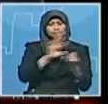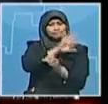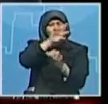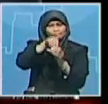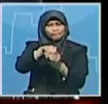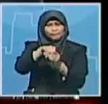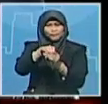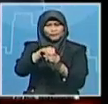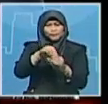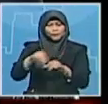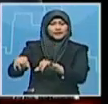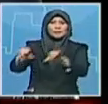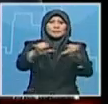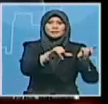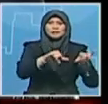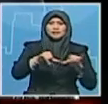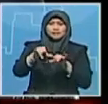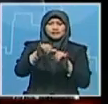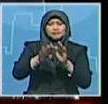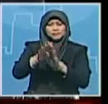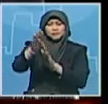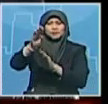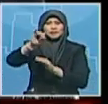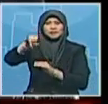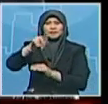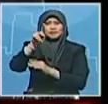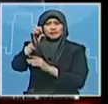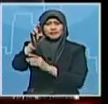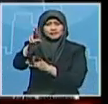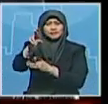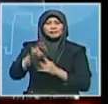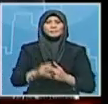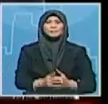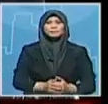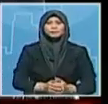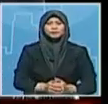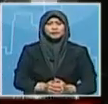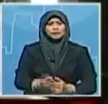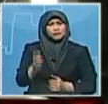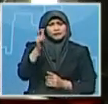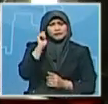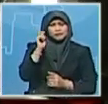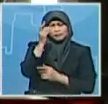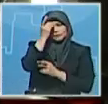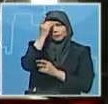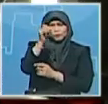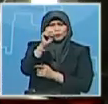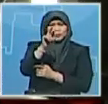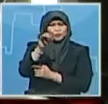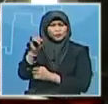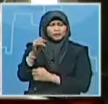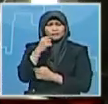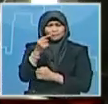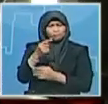rangkumkan dalam standard yang telah dibangunkan oleh JKR. Datuk Seri menyebutkan tadi elemen antara yang